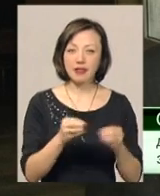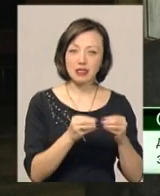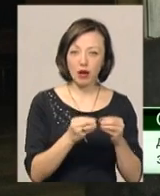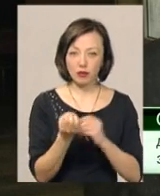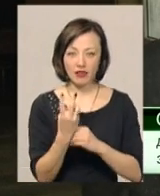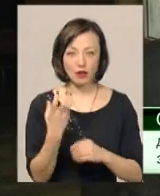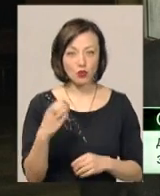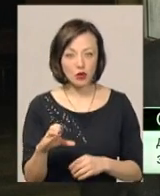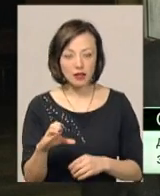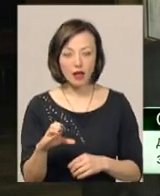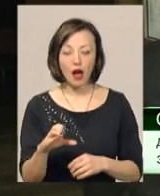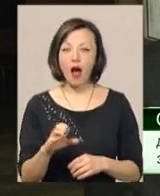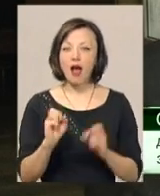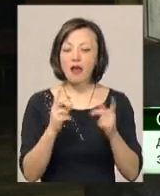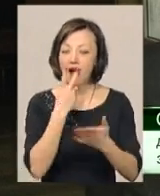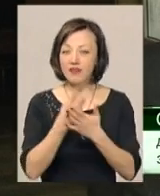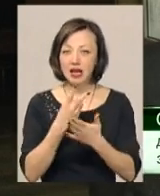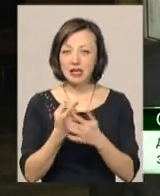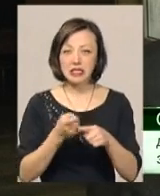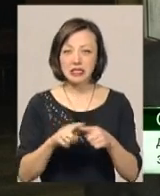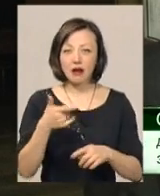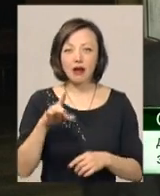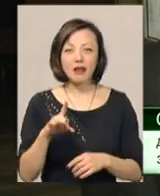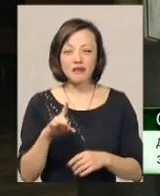столітті, про те, як виглядали ці гривни в